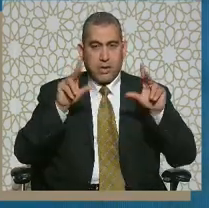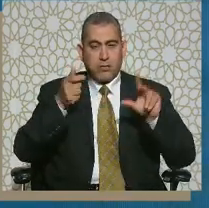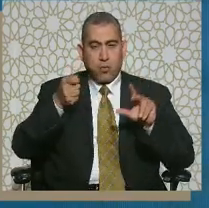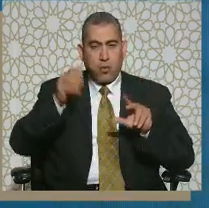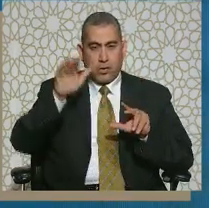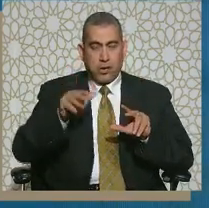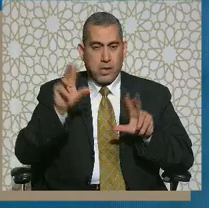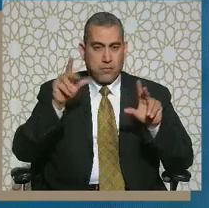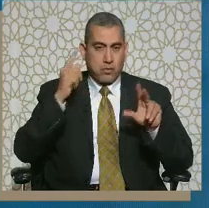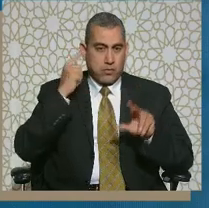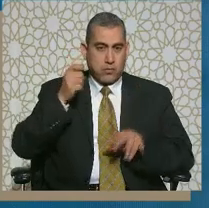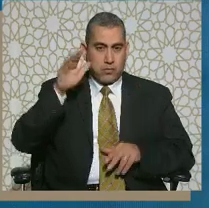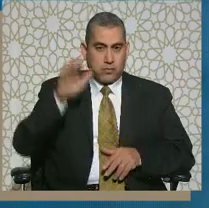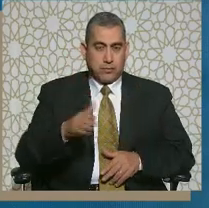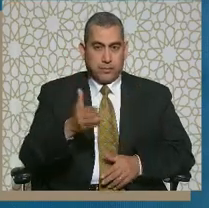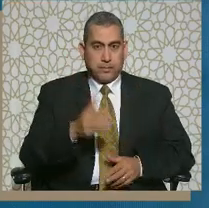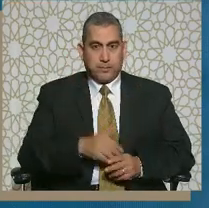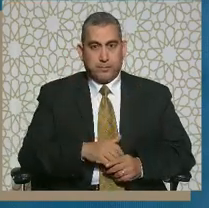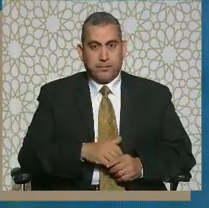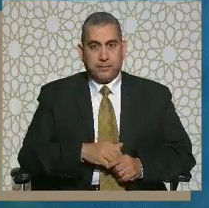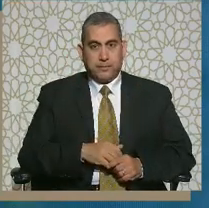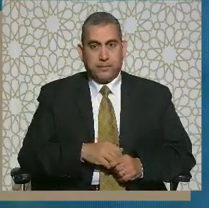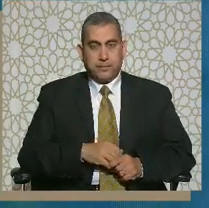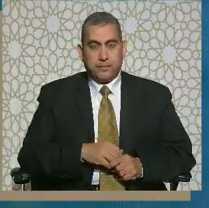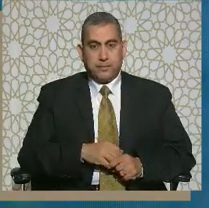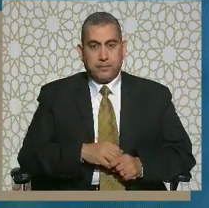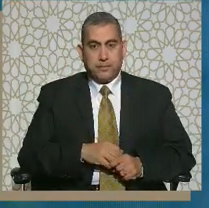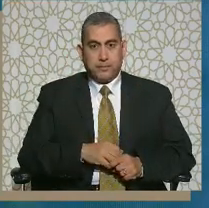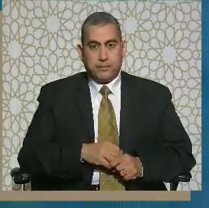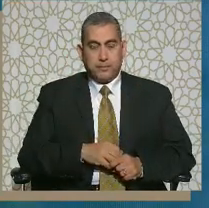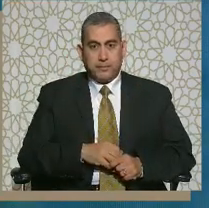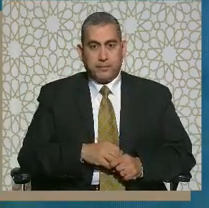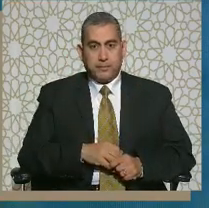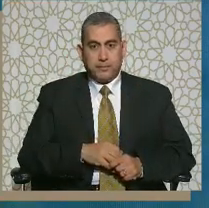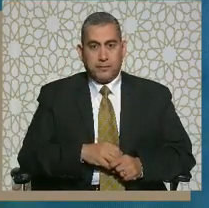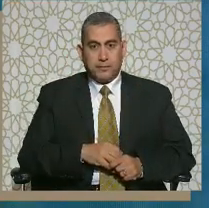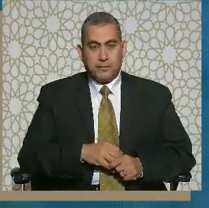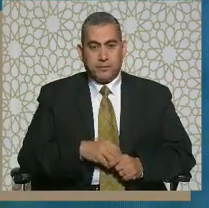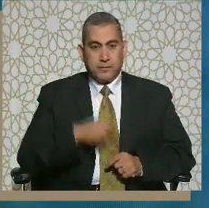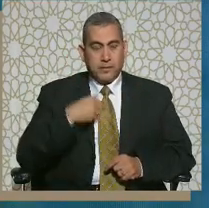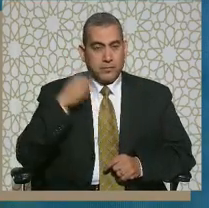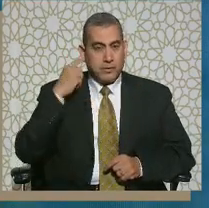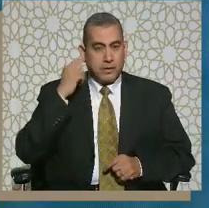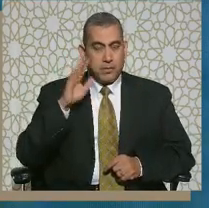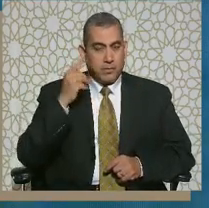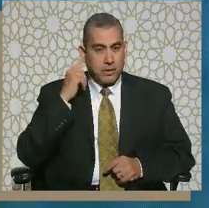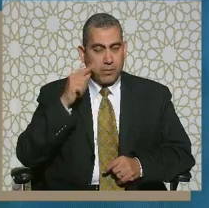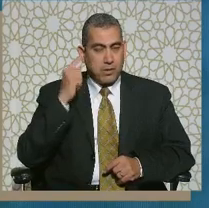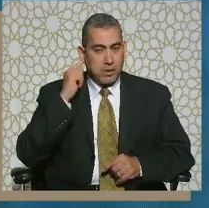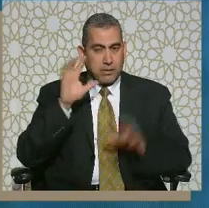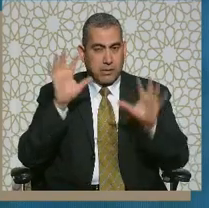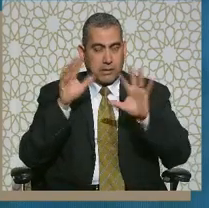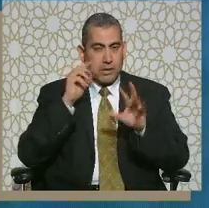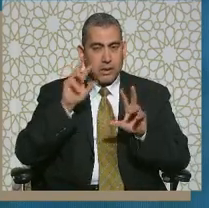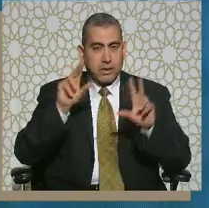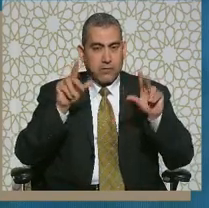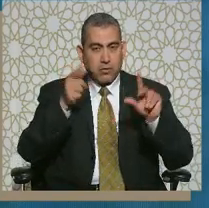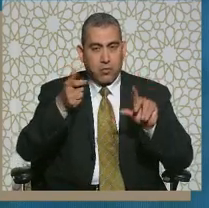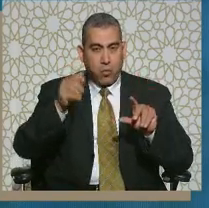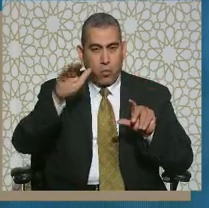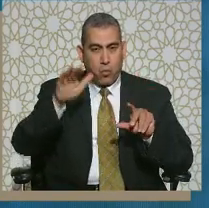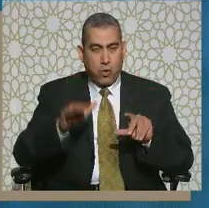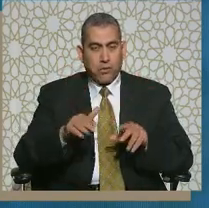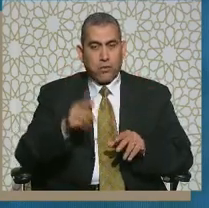سمحتي واسمعيني من التليفون ايوه سام حضرك حضرتك انا مش سامع انا انا كده مش قادر اسمع حضرتك وطي التلفزيون لو سمحتي بعد